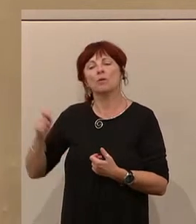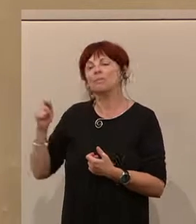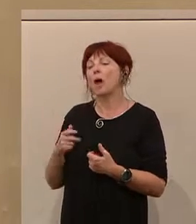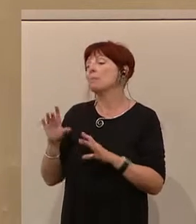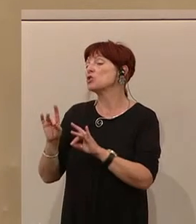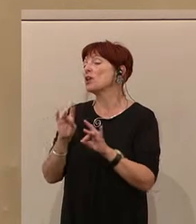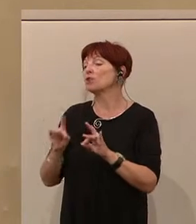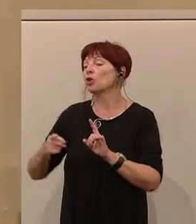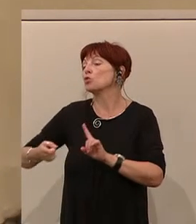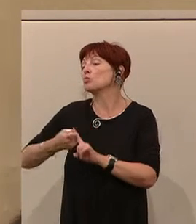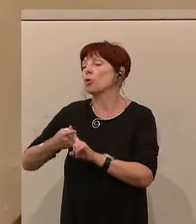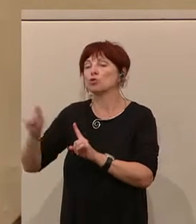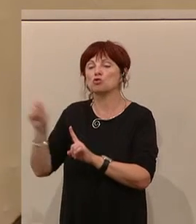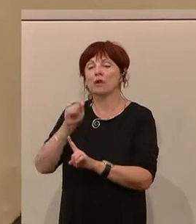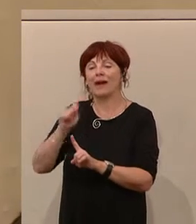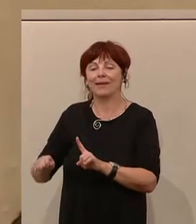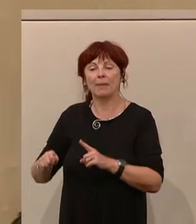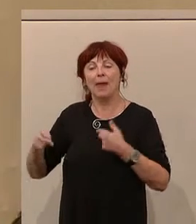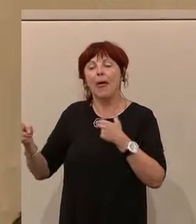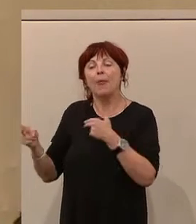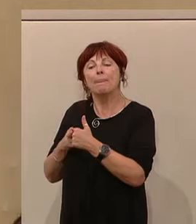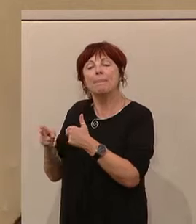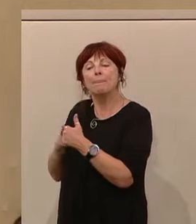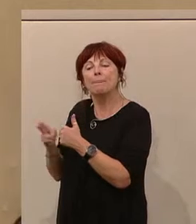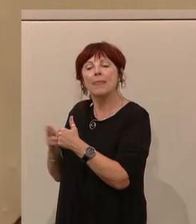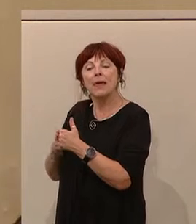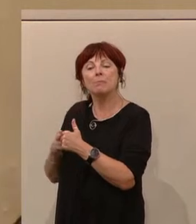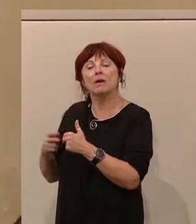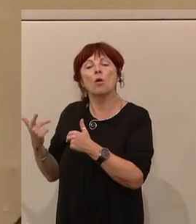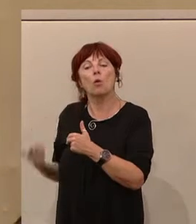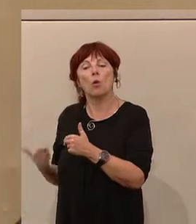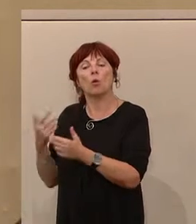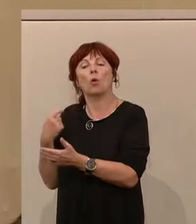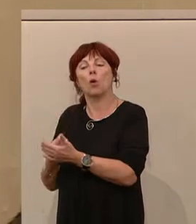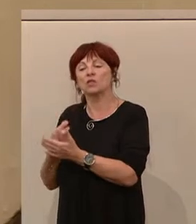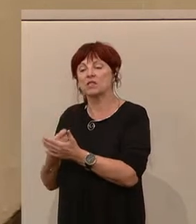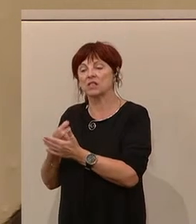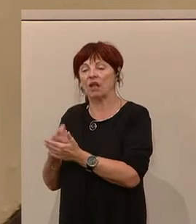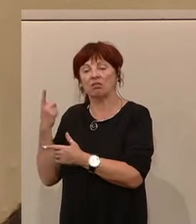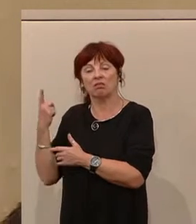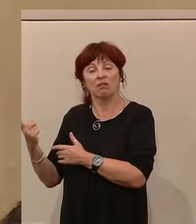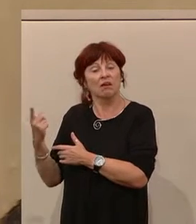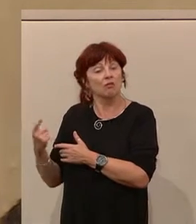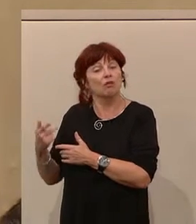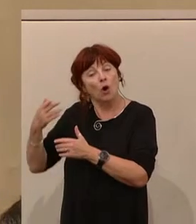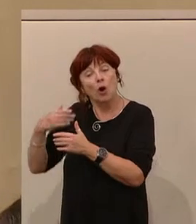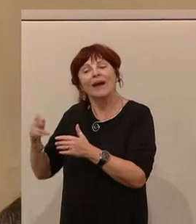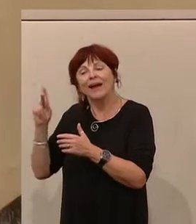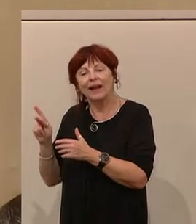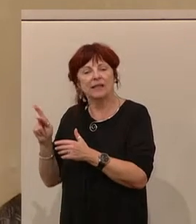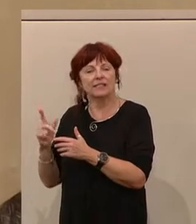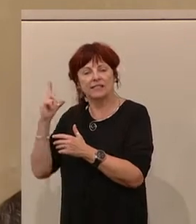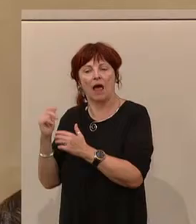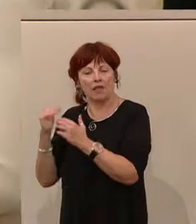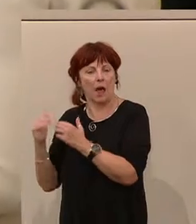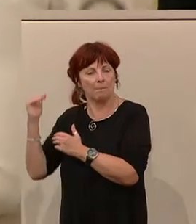der Lohnnebenkostenförderung für Start-ups keine Auswirkungen auf die Unternehmen haben, halte ich schlichtweg für einen Hohn. Ich frage